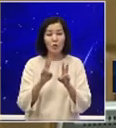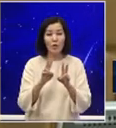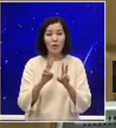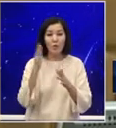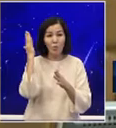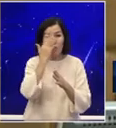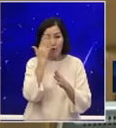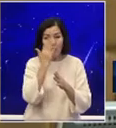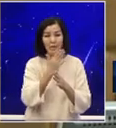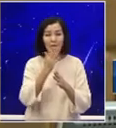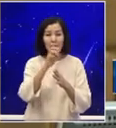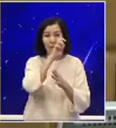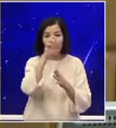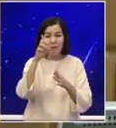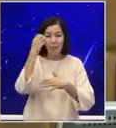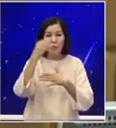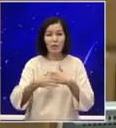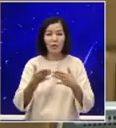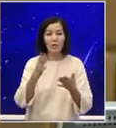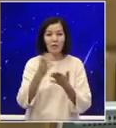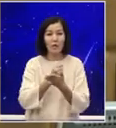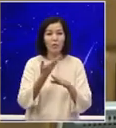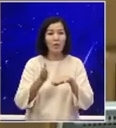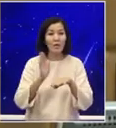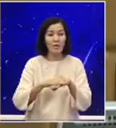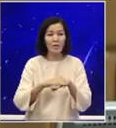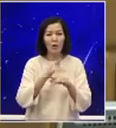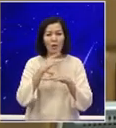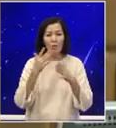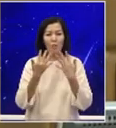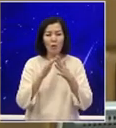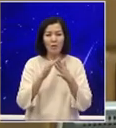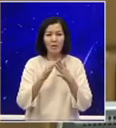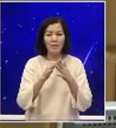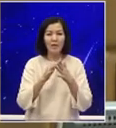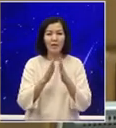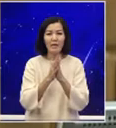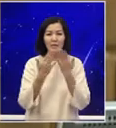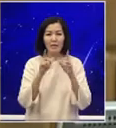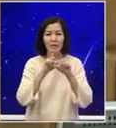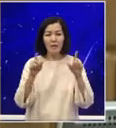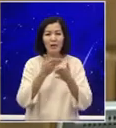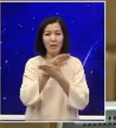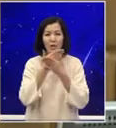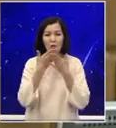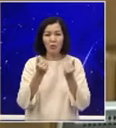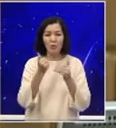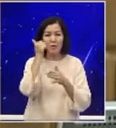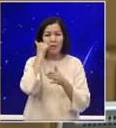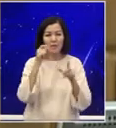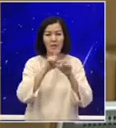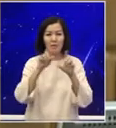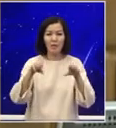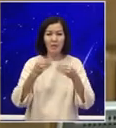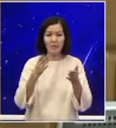ғылымға қызыққан жастарға арналған орталық табу қиын. Тіпті көп ауылдарда кітапхана да жоқ. Болса да ол кітапханаларға өте ескі ғимараттар